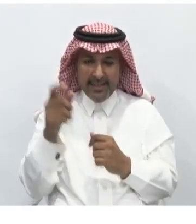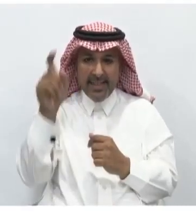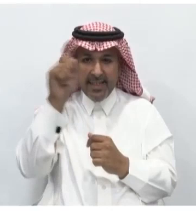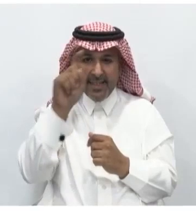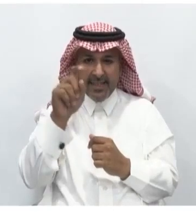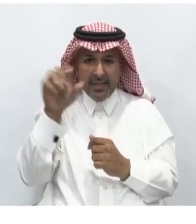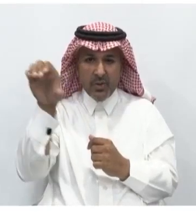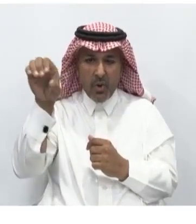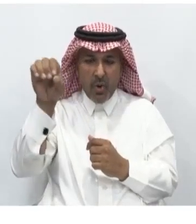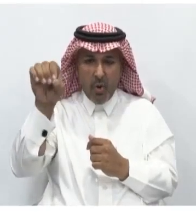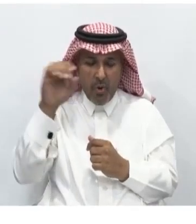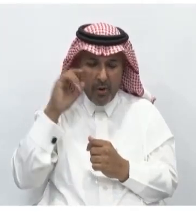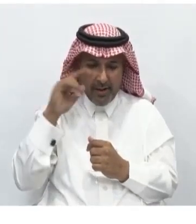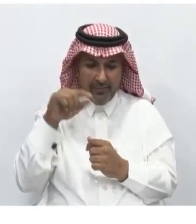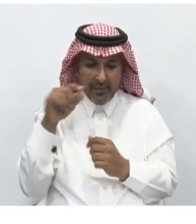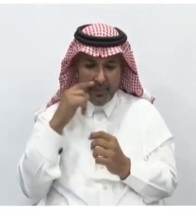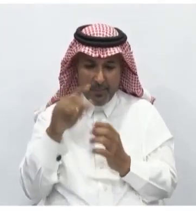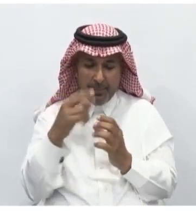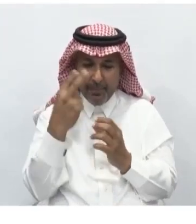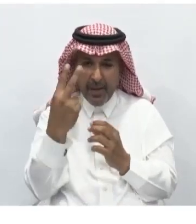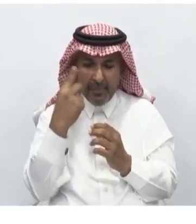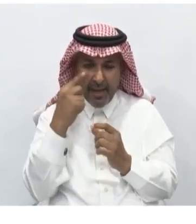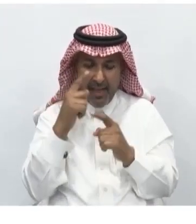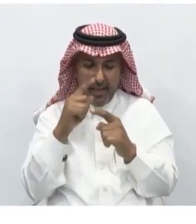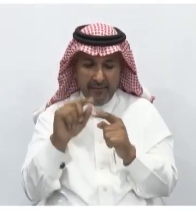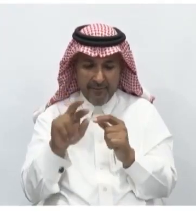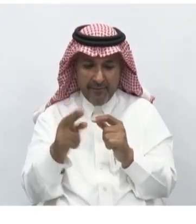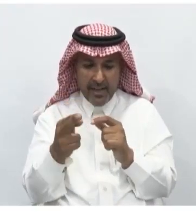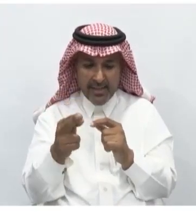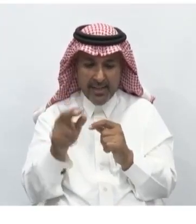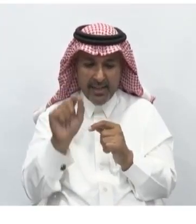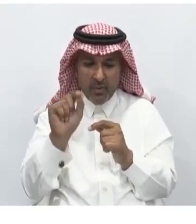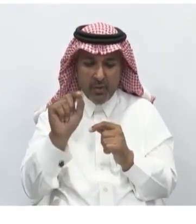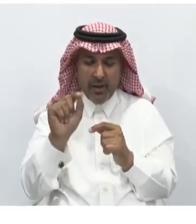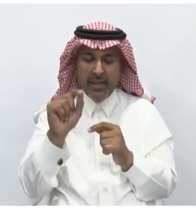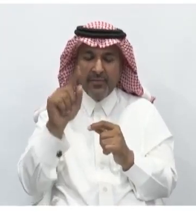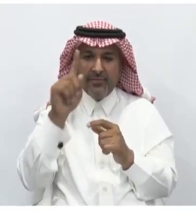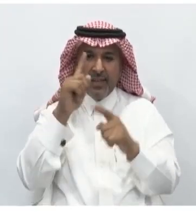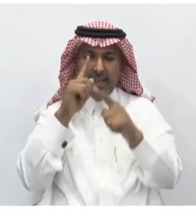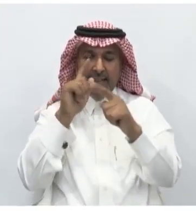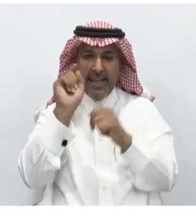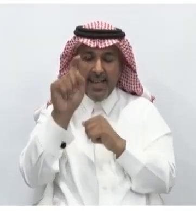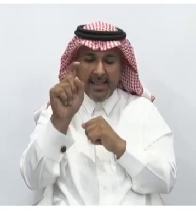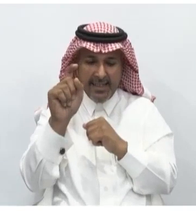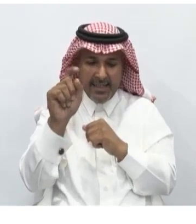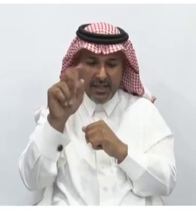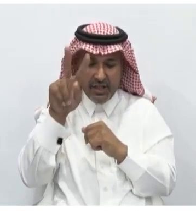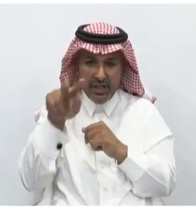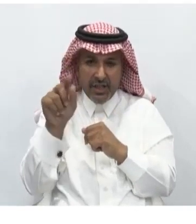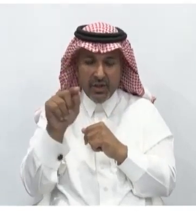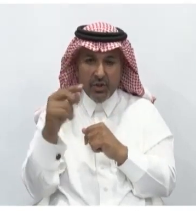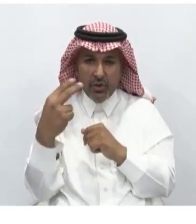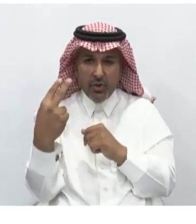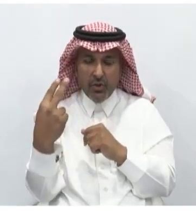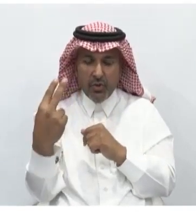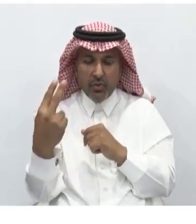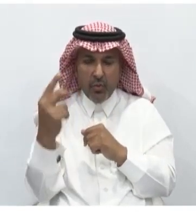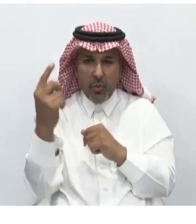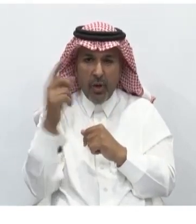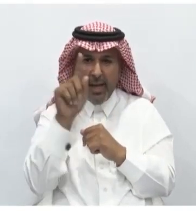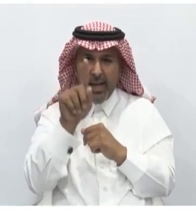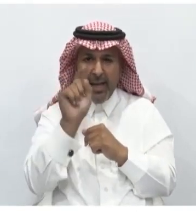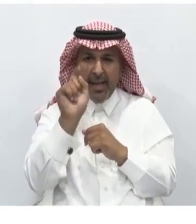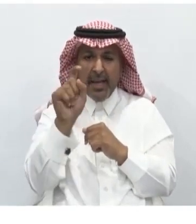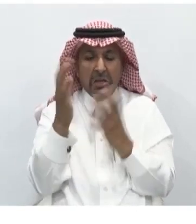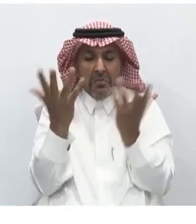معي في المعطيات. اثنين ونصف جرام في جفنة وسخنت. لاحظ وسخنت.